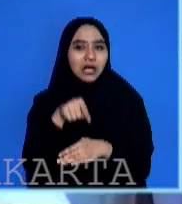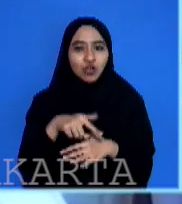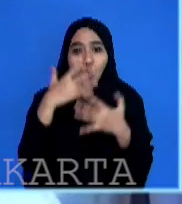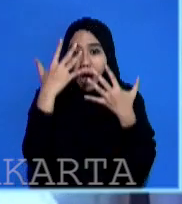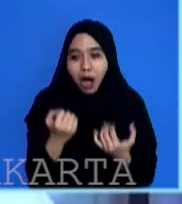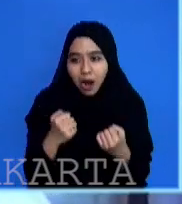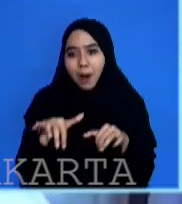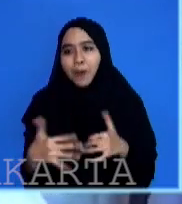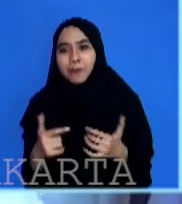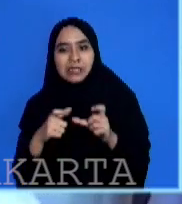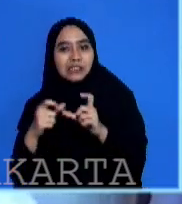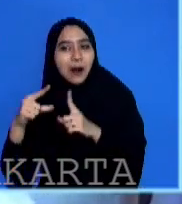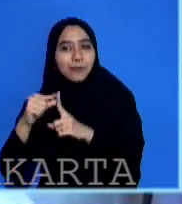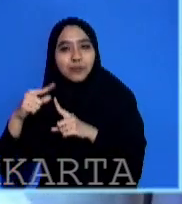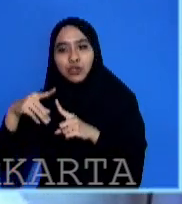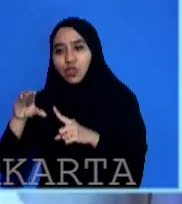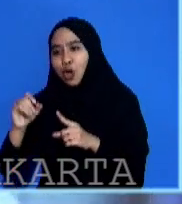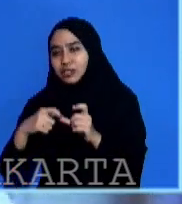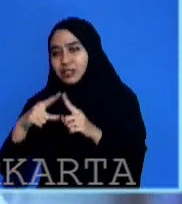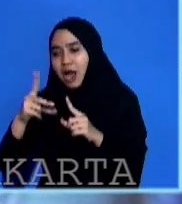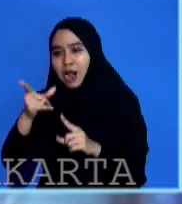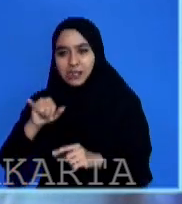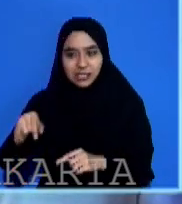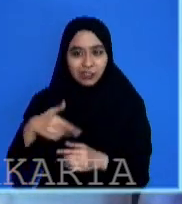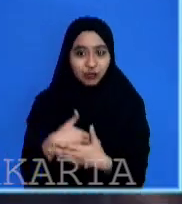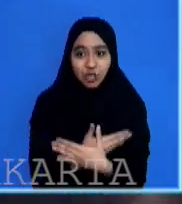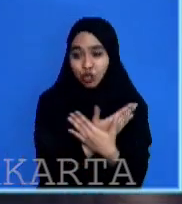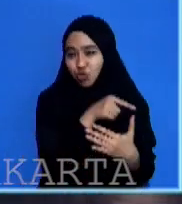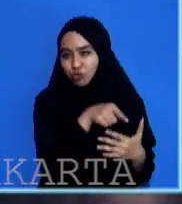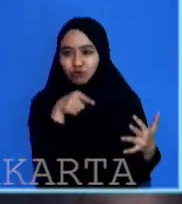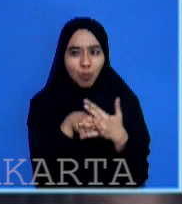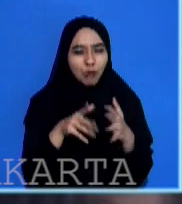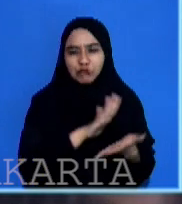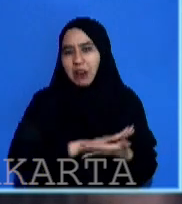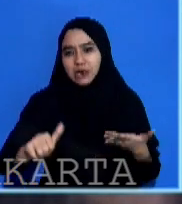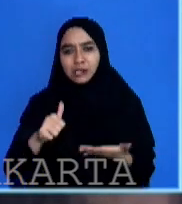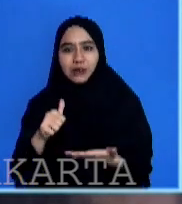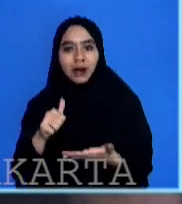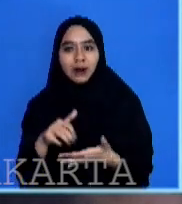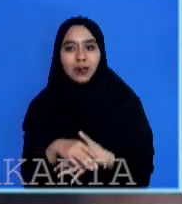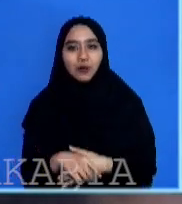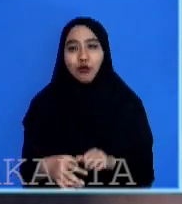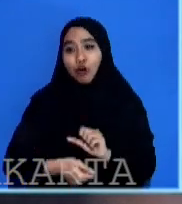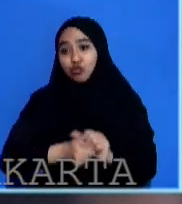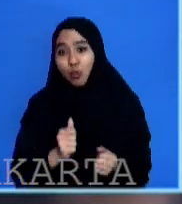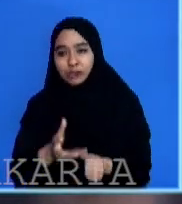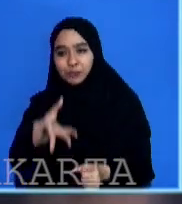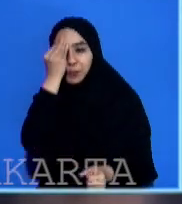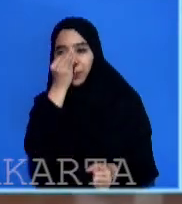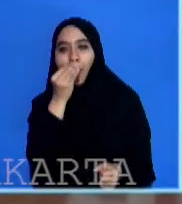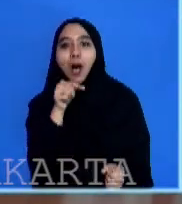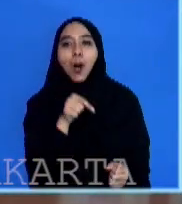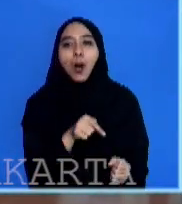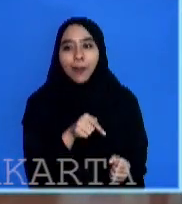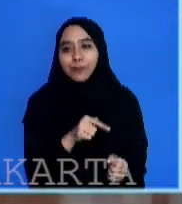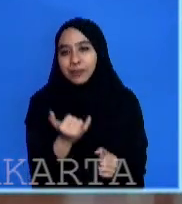sabtosari pada pemilu 14 Februari mendatang berjalan lancar semua petugas paham dengan peran dan tugas sehingga terhindar dari